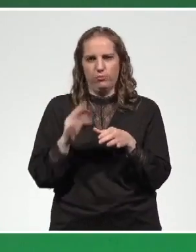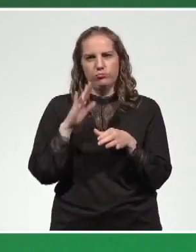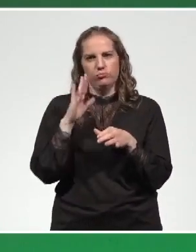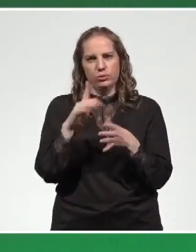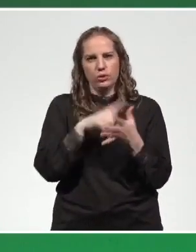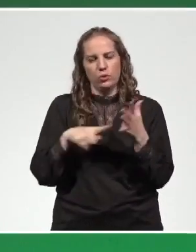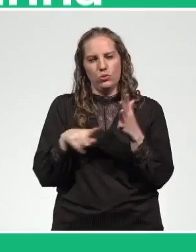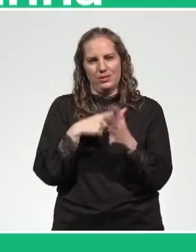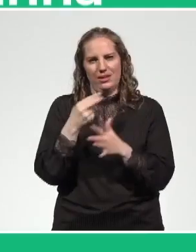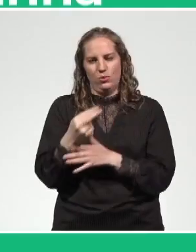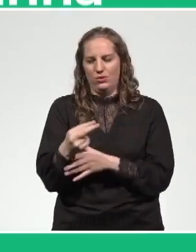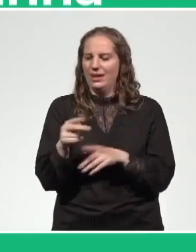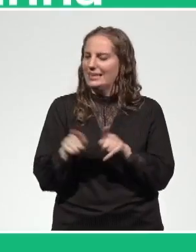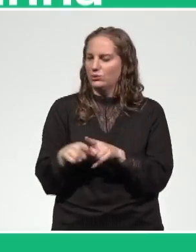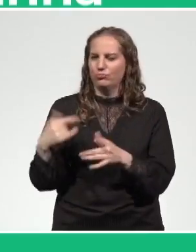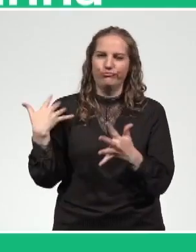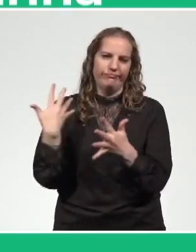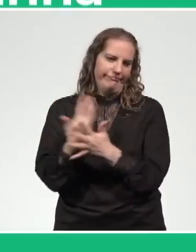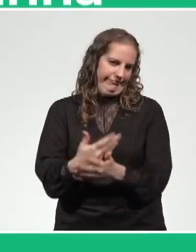kosningaáherslum að þessu sinni eins og alltaf.